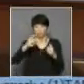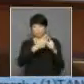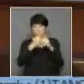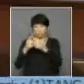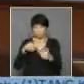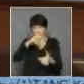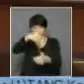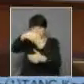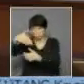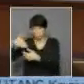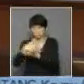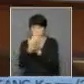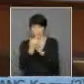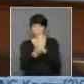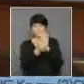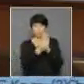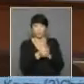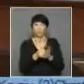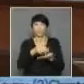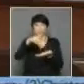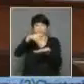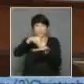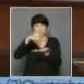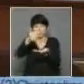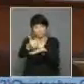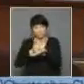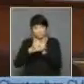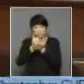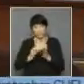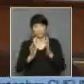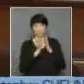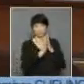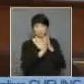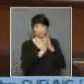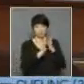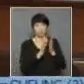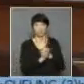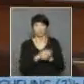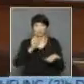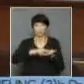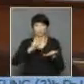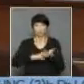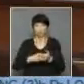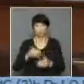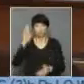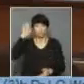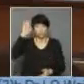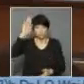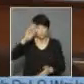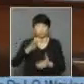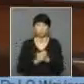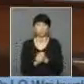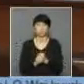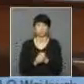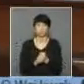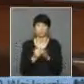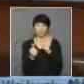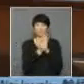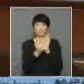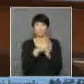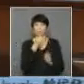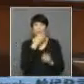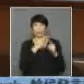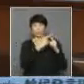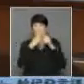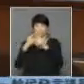英、任用賢能，組織一隊有能力、有誠信、有理想、願意為香港市民作